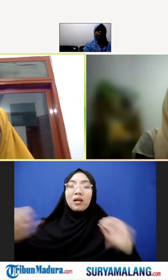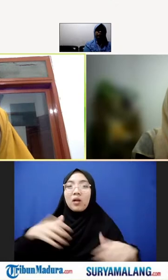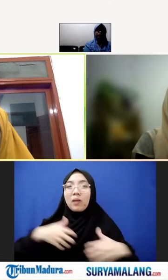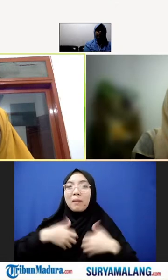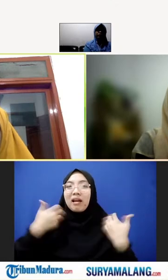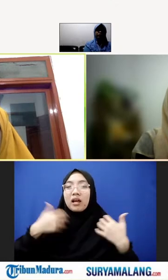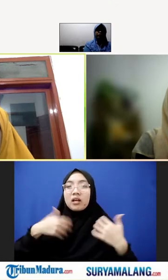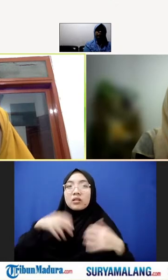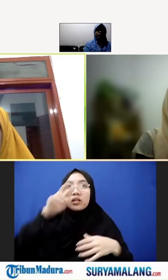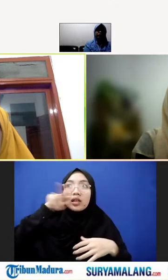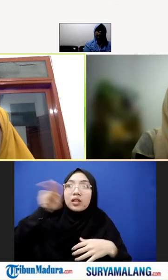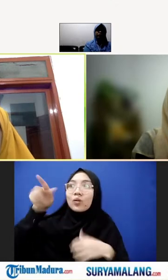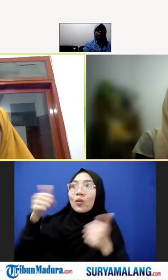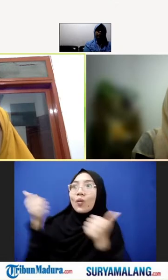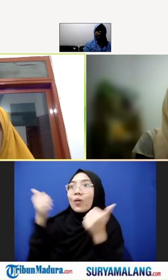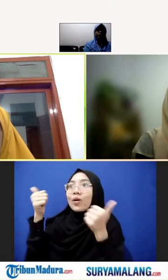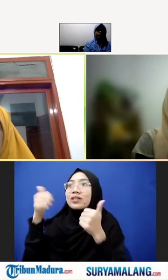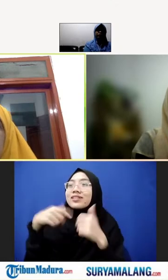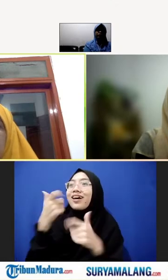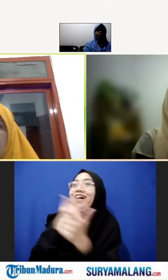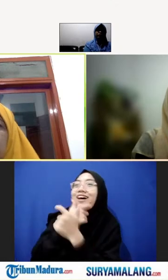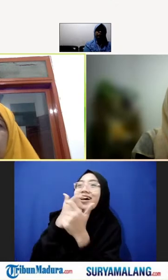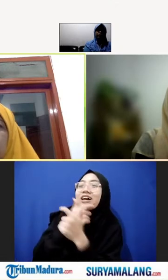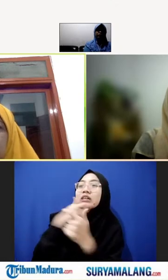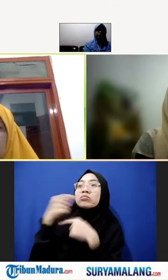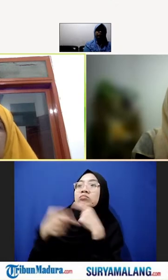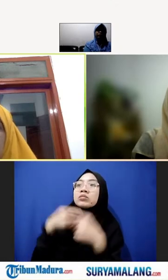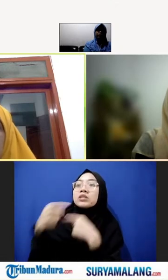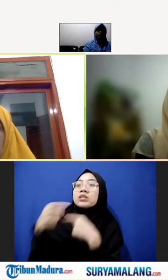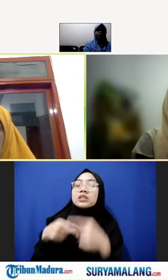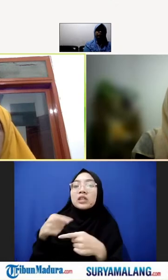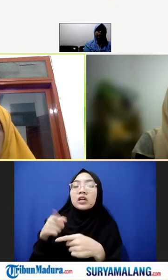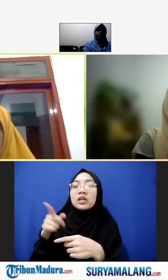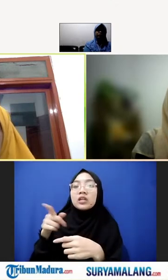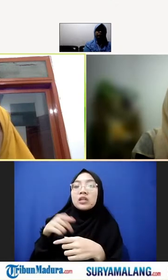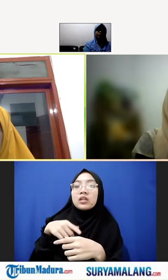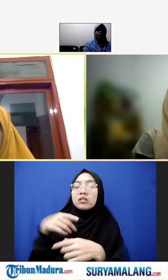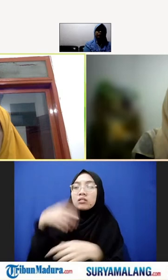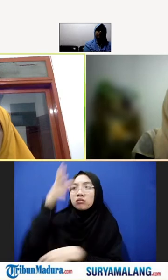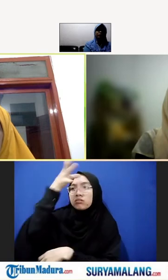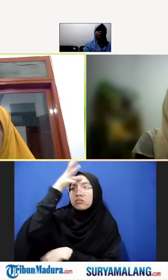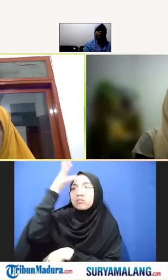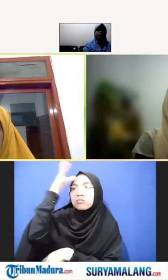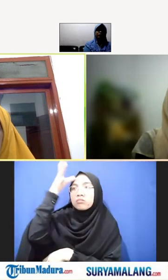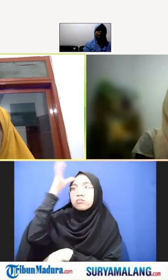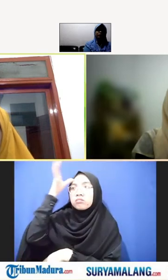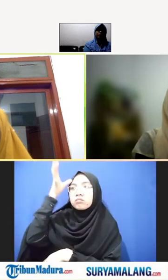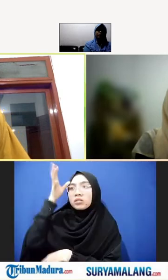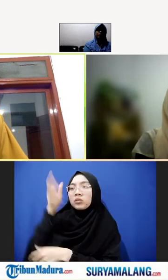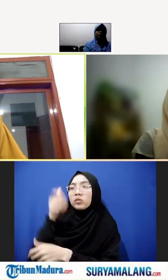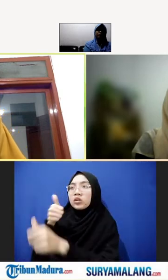lain asik seperti tertawa, cerita, dan dia nggak ngerti, pengen ikut, tapi dia